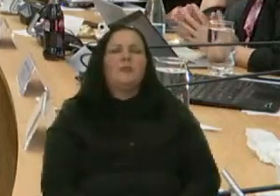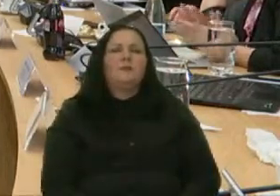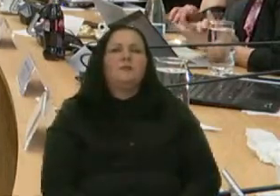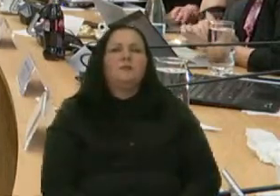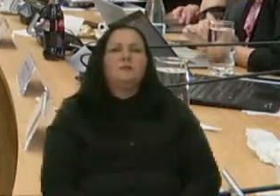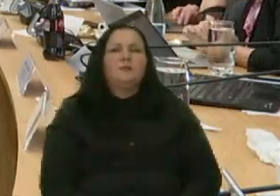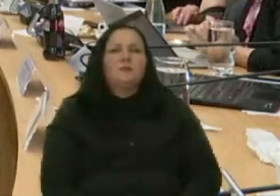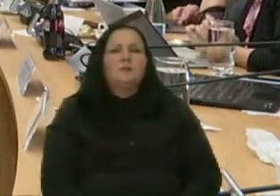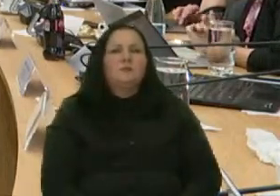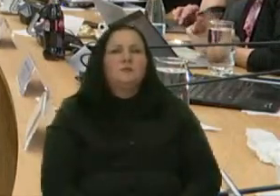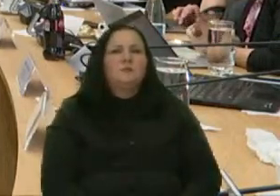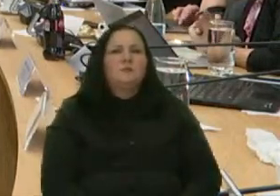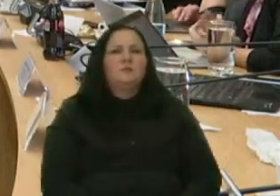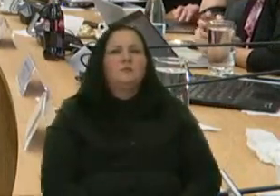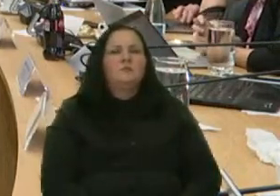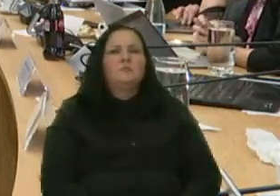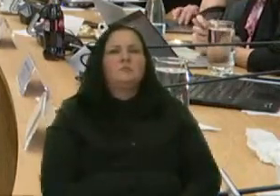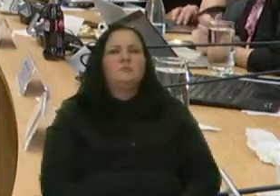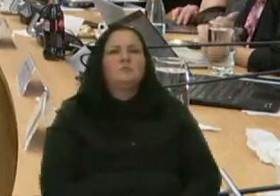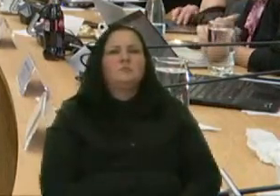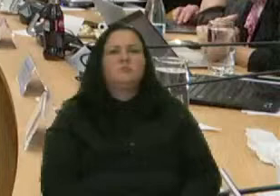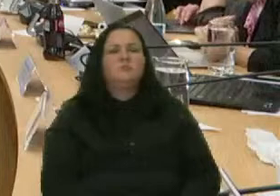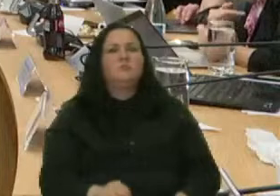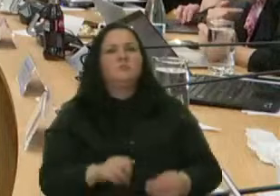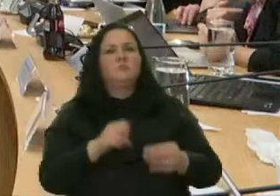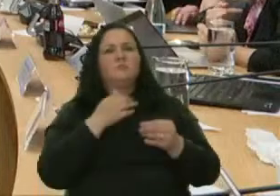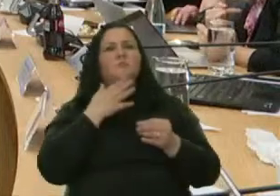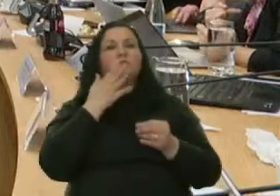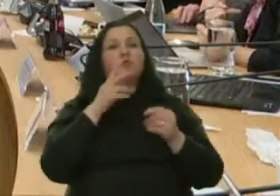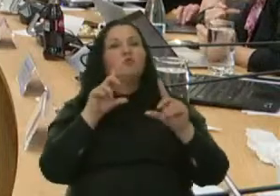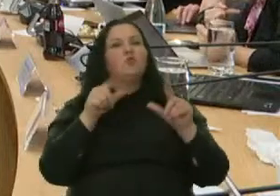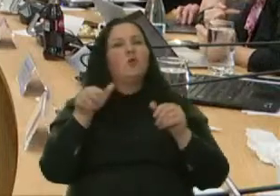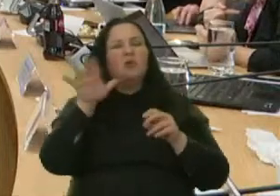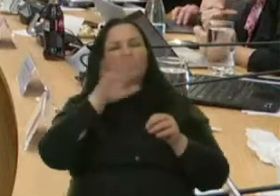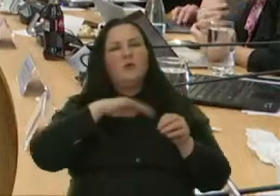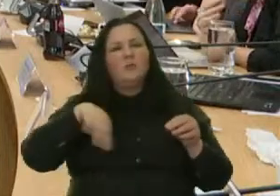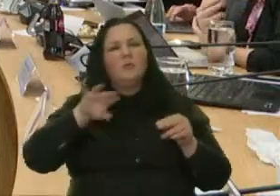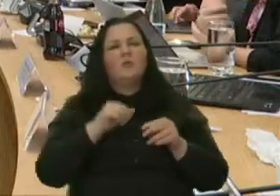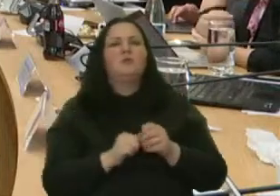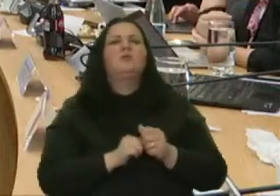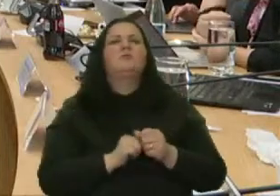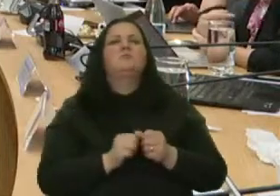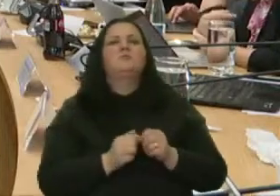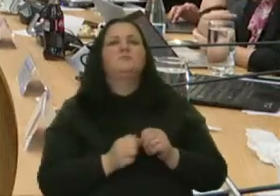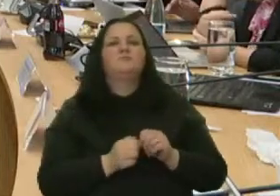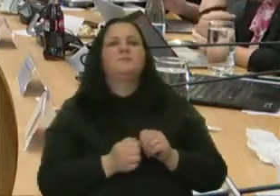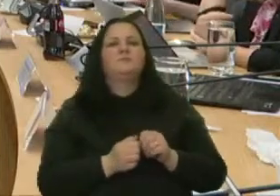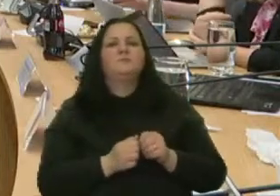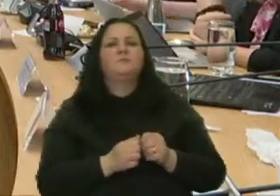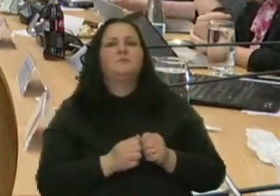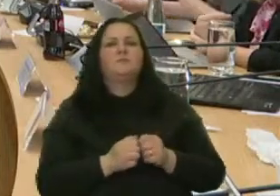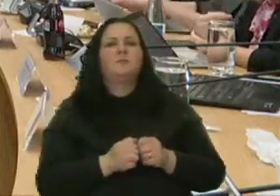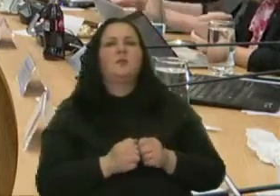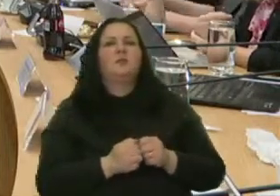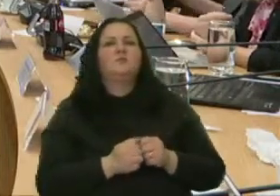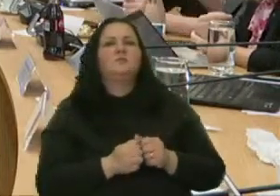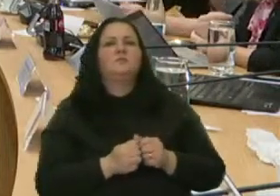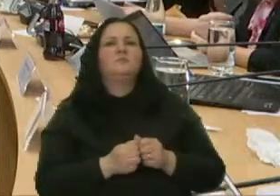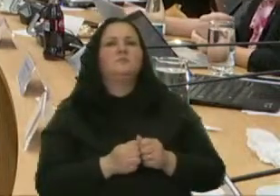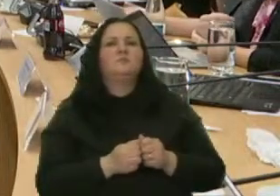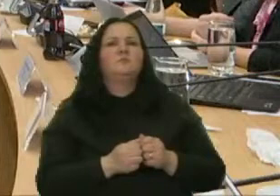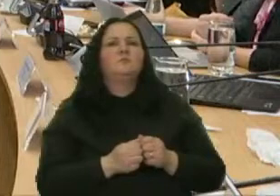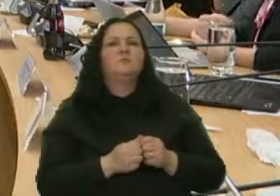consilier Mulțumesc Domnule președinte de ședință doamnelor și domnilor consilieri Domnule primar stimați invitați dragi